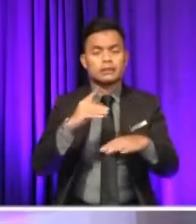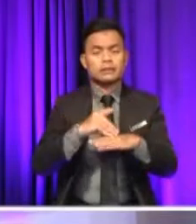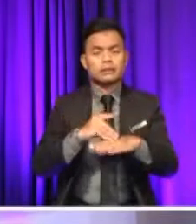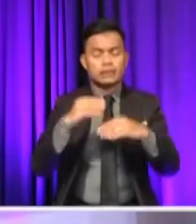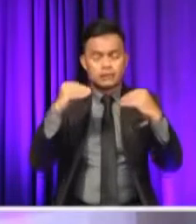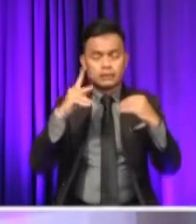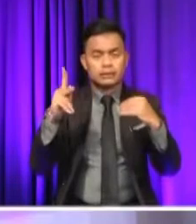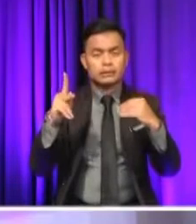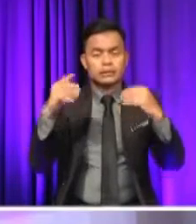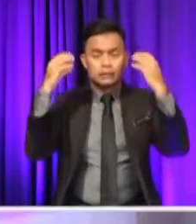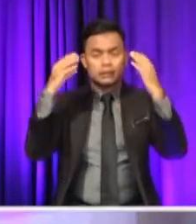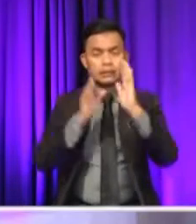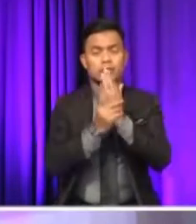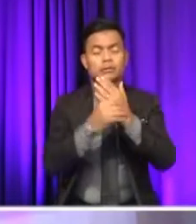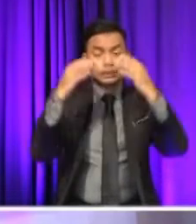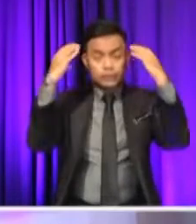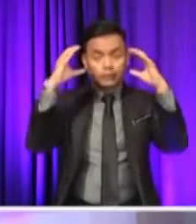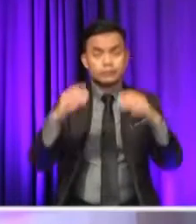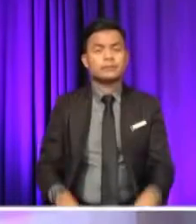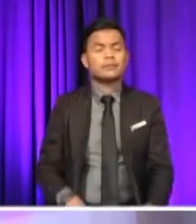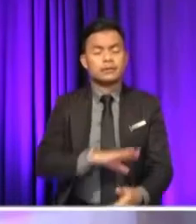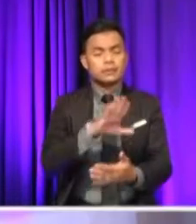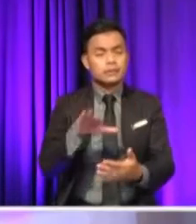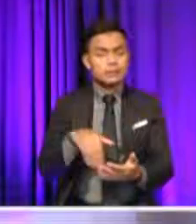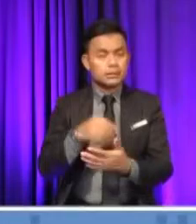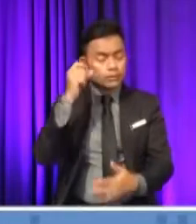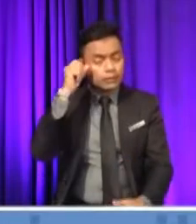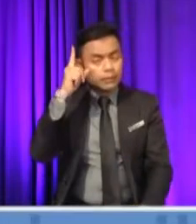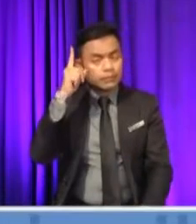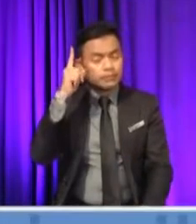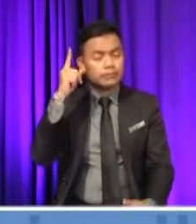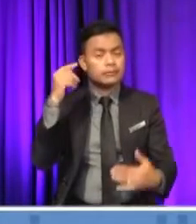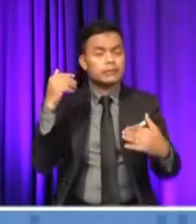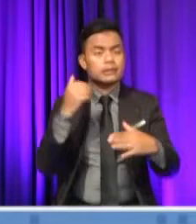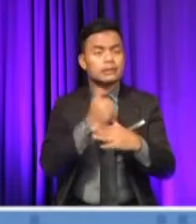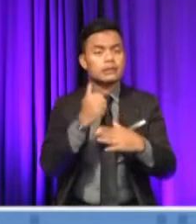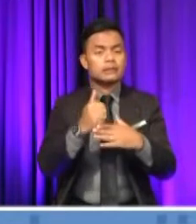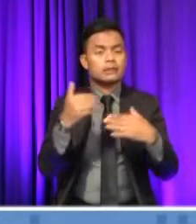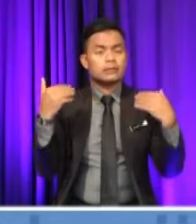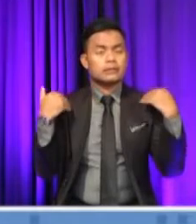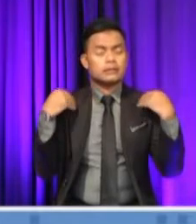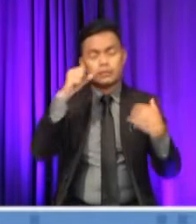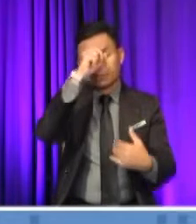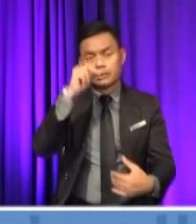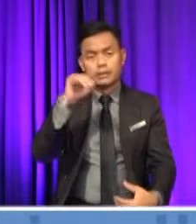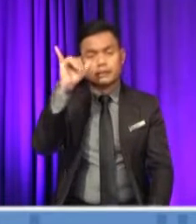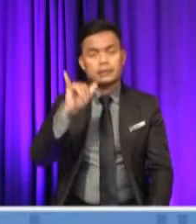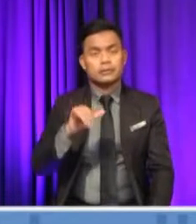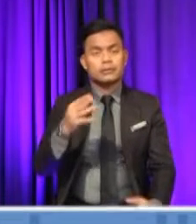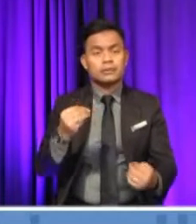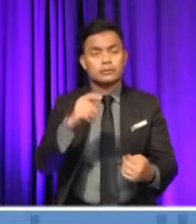cikgu kita. Jadi setakat ini bagaimana murid-murid kita? Faham atau ada soalan yang ingin diajukan kepada cikgu? Amsyar